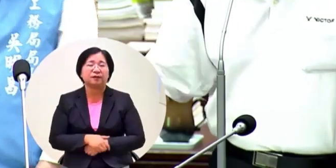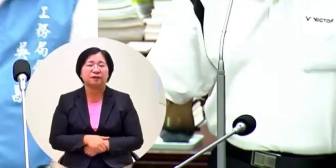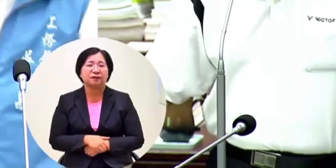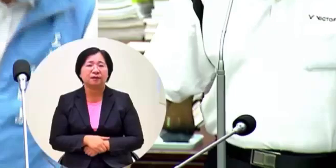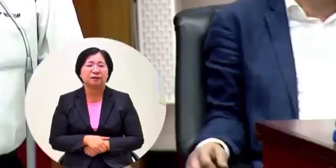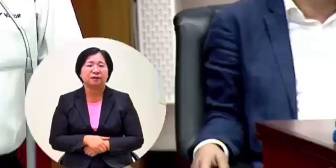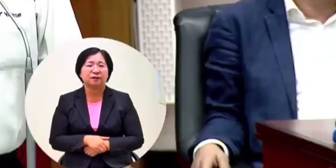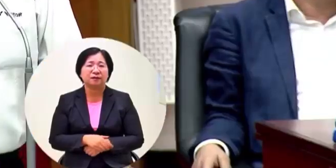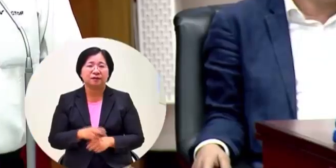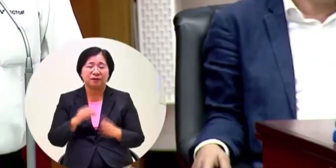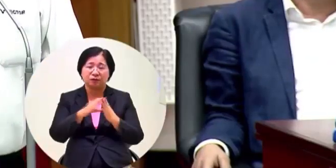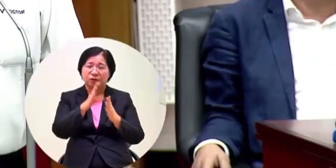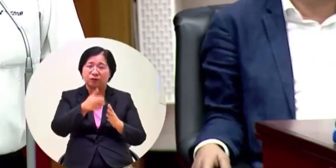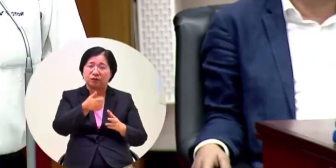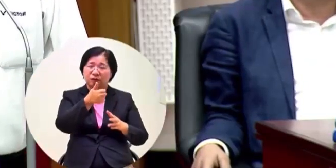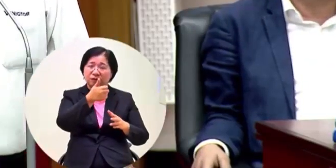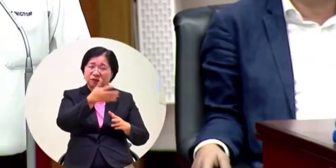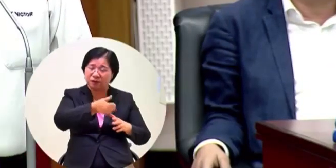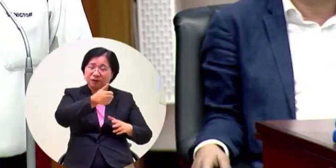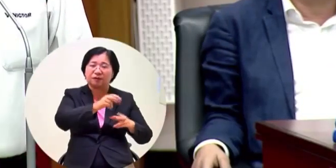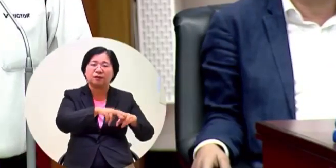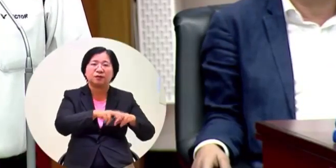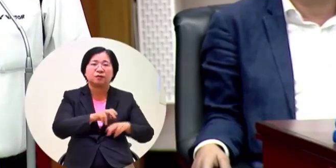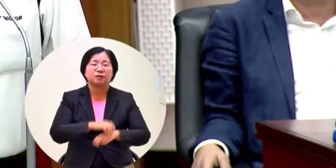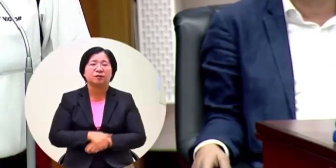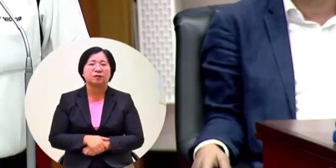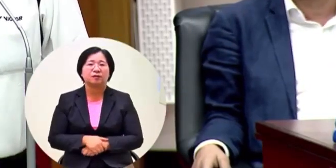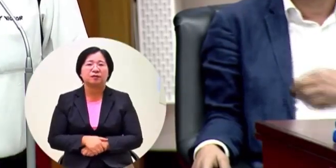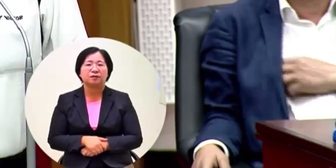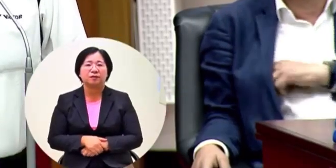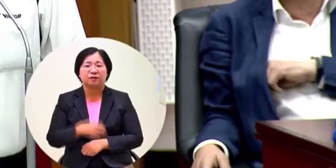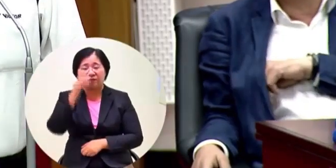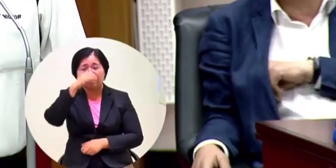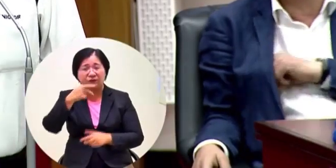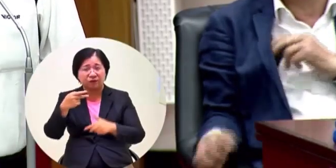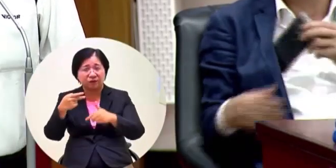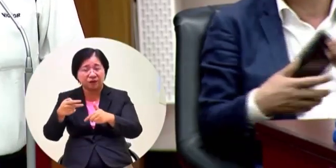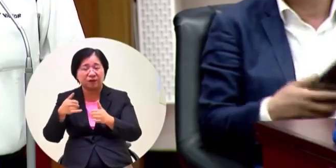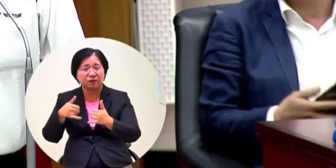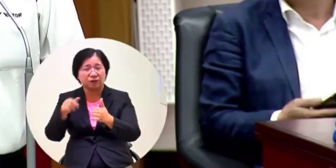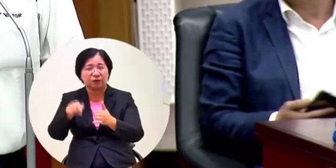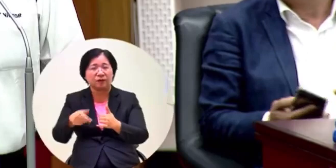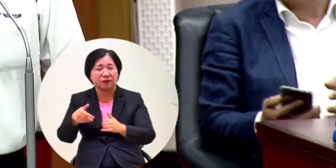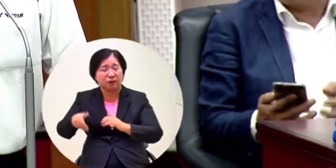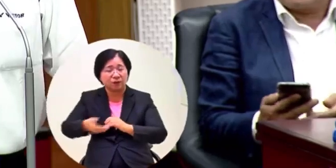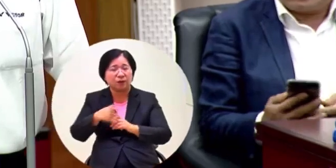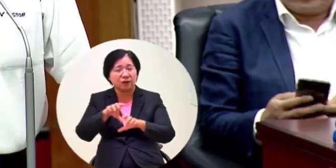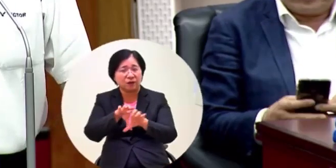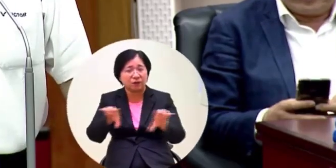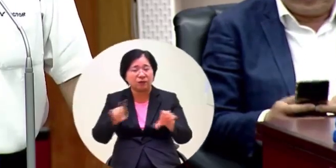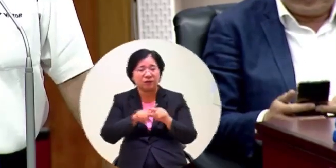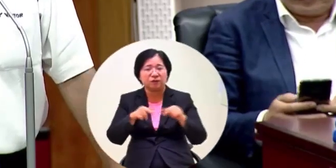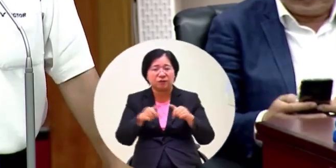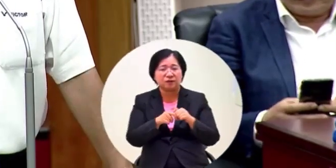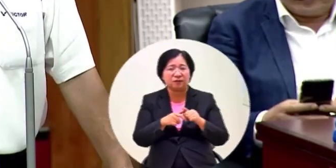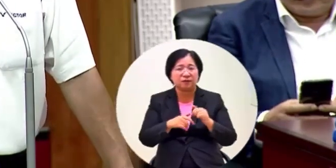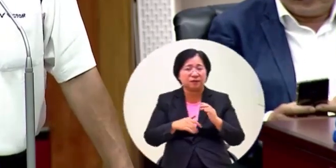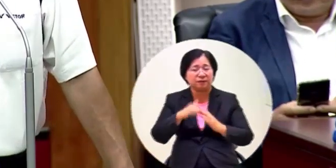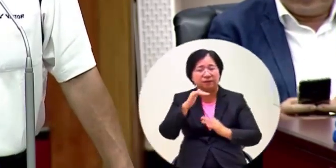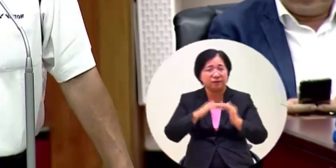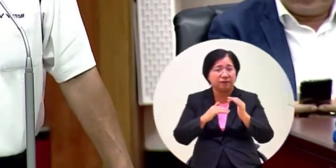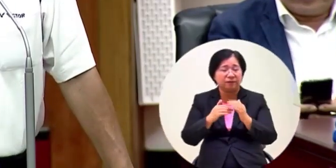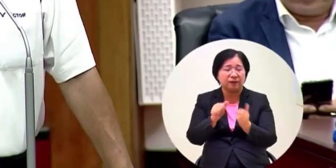请坐？后能路是不是跟我们挖管中心这边是不是可以来互动一下？副市长，是不是